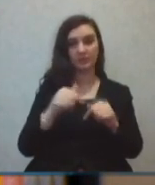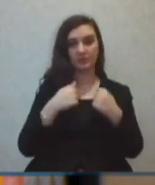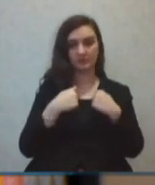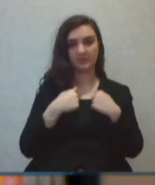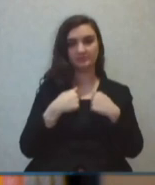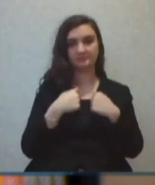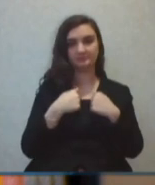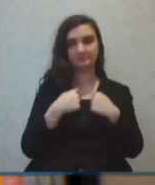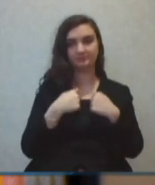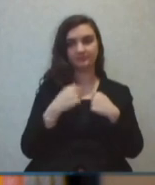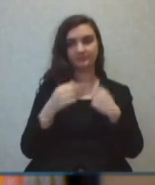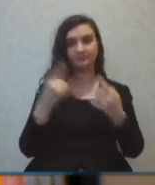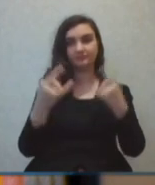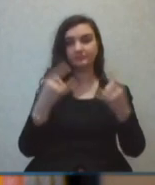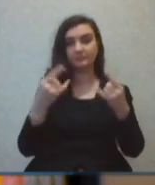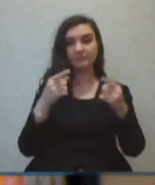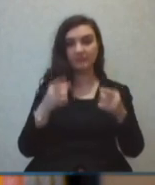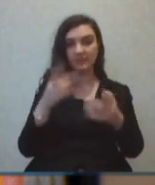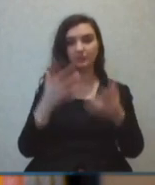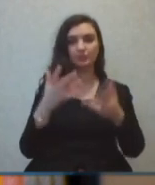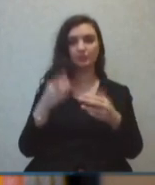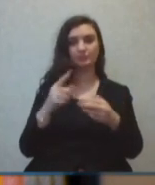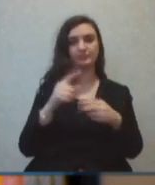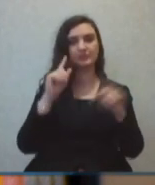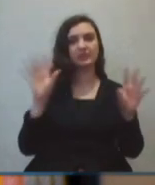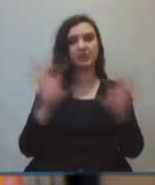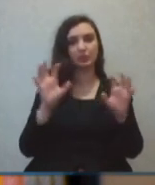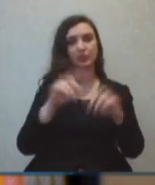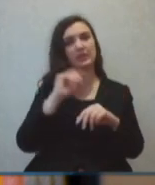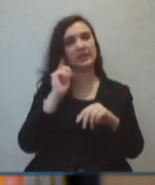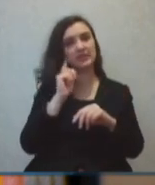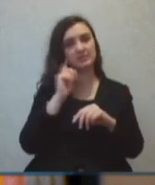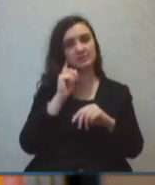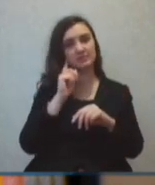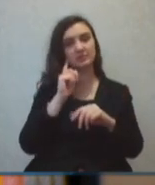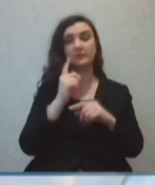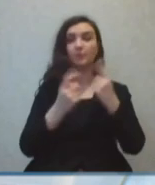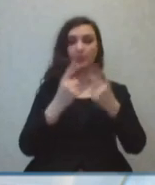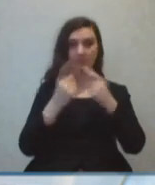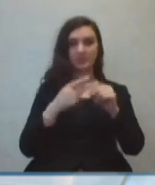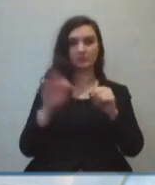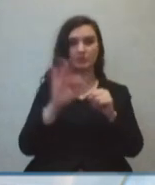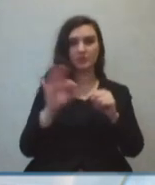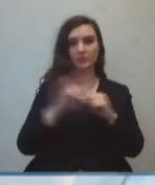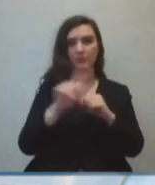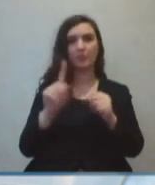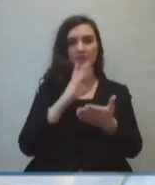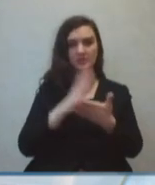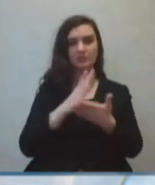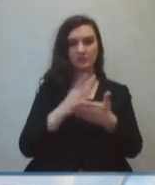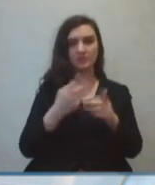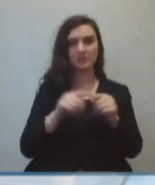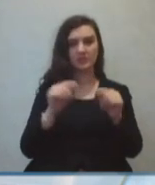და ტელევიზიიდან თუ რადიოდან გესმის ინფორმაცია იმის შესახებ, რომ არსებობს